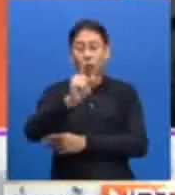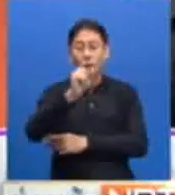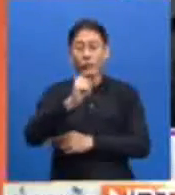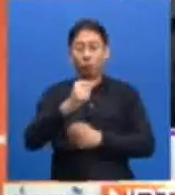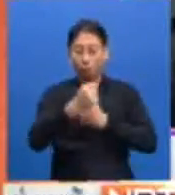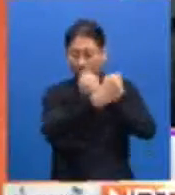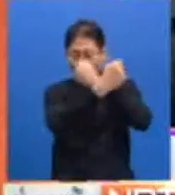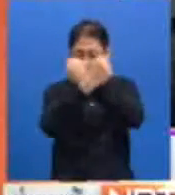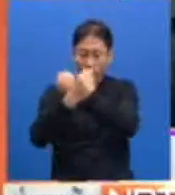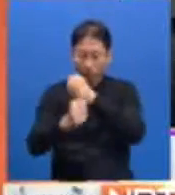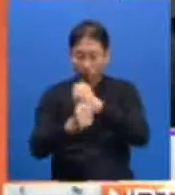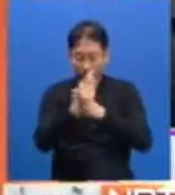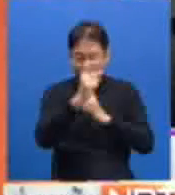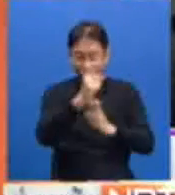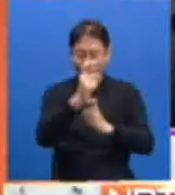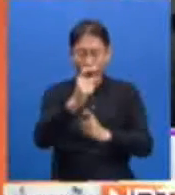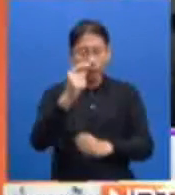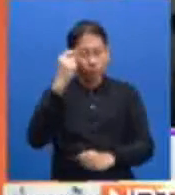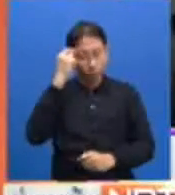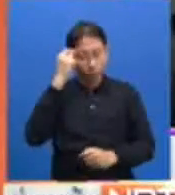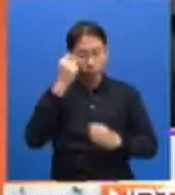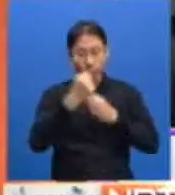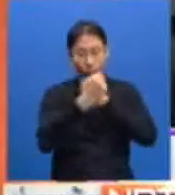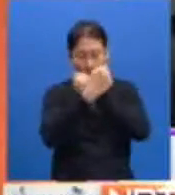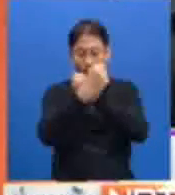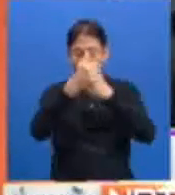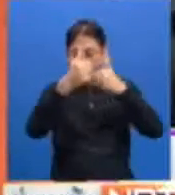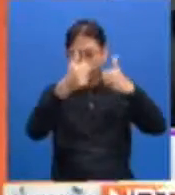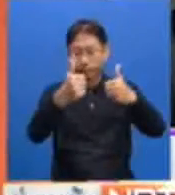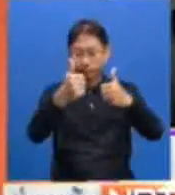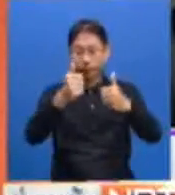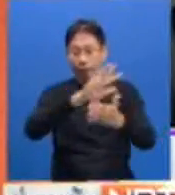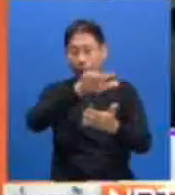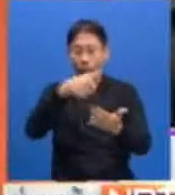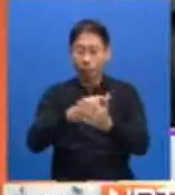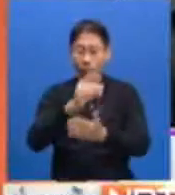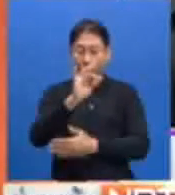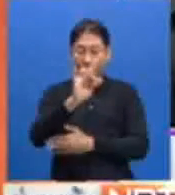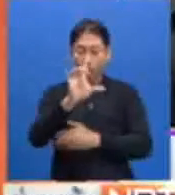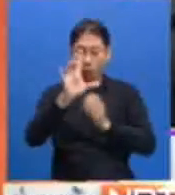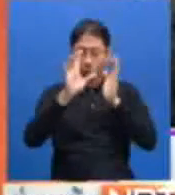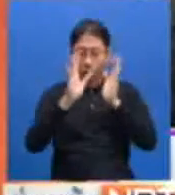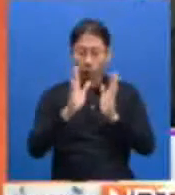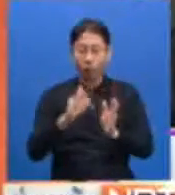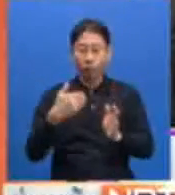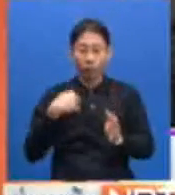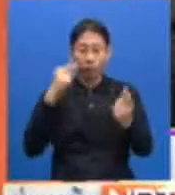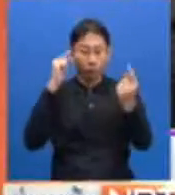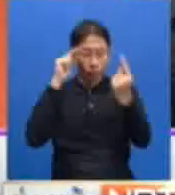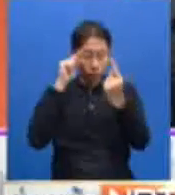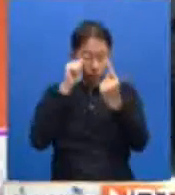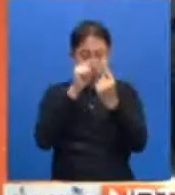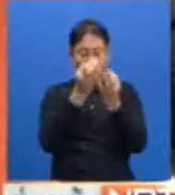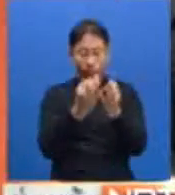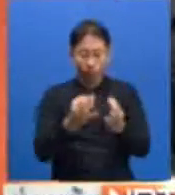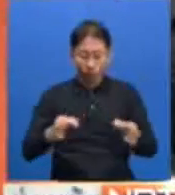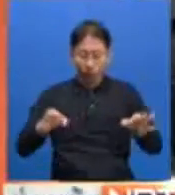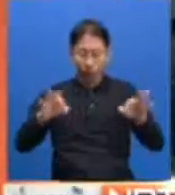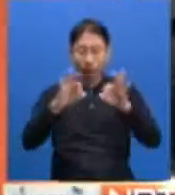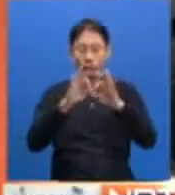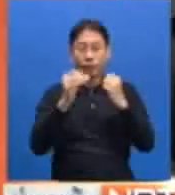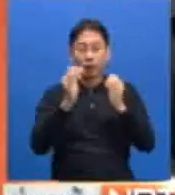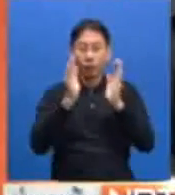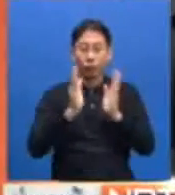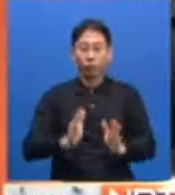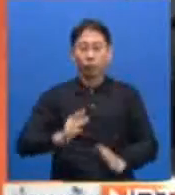ะครับก็ทราบมาว่าปลอดภัยดีทุกคนนะครับใน800คนเนี่ยนะครับเพราะฉะนั้นตรงนี้เป็นจุดประสงค์หลักที่ ต้องการนะครับให้ค